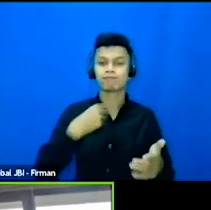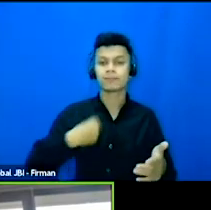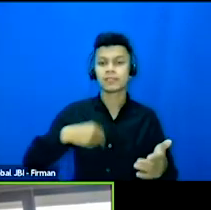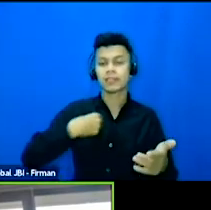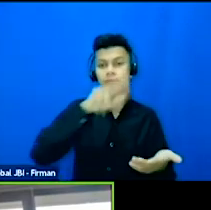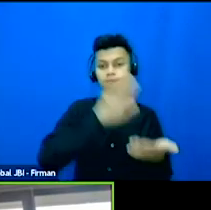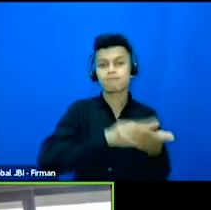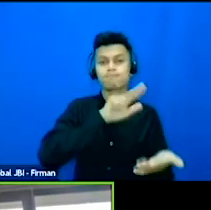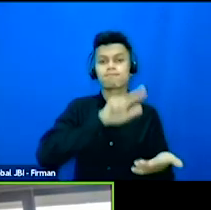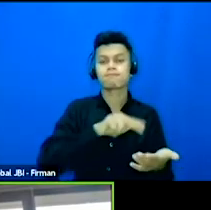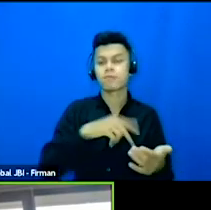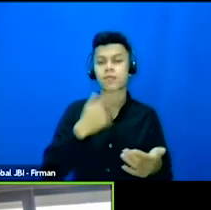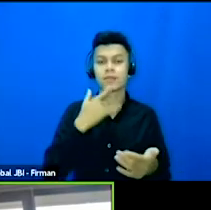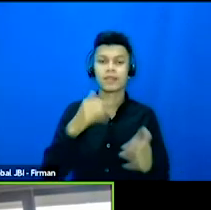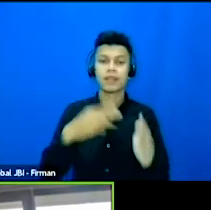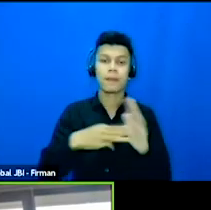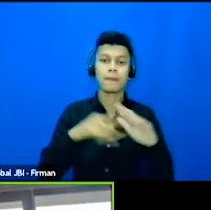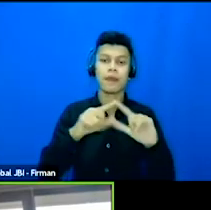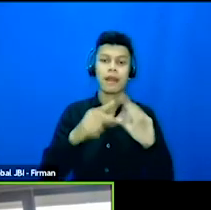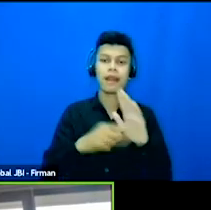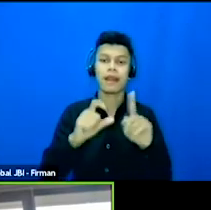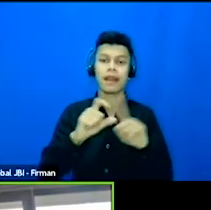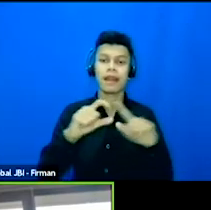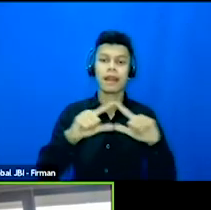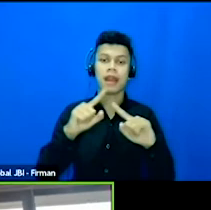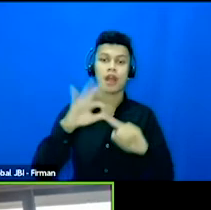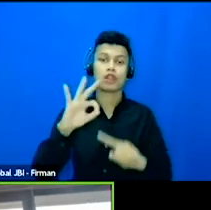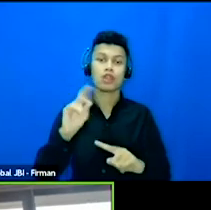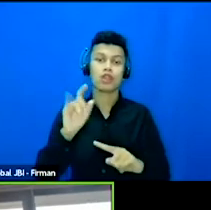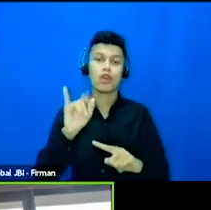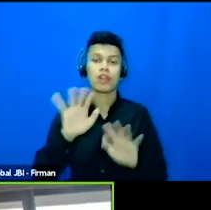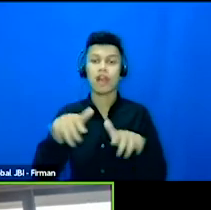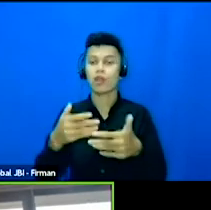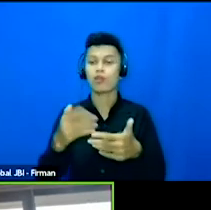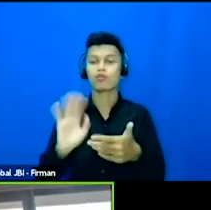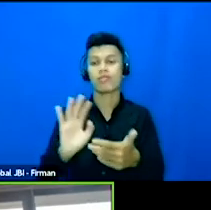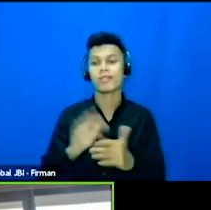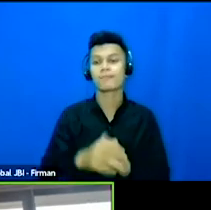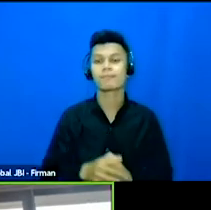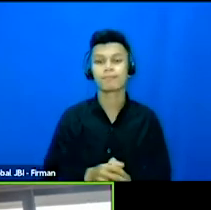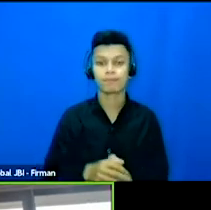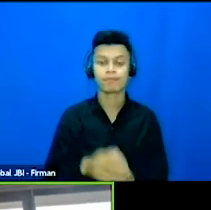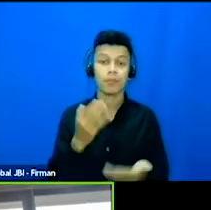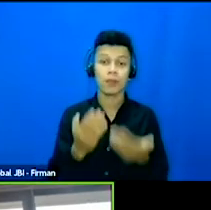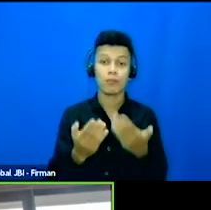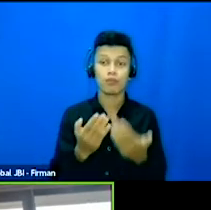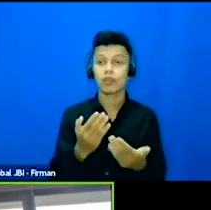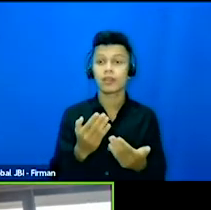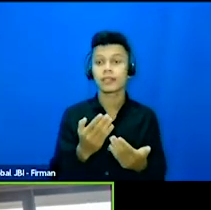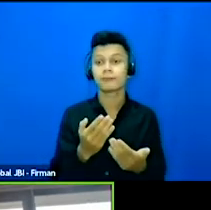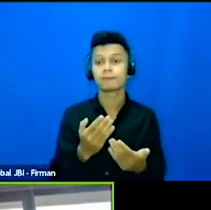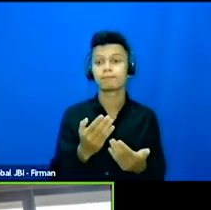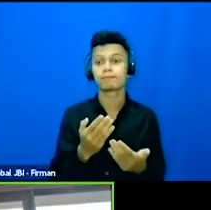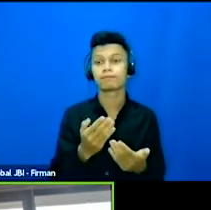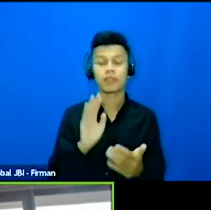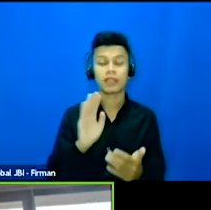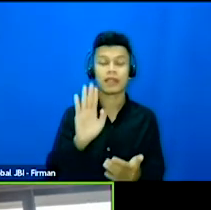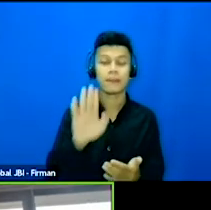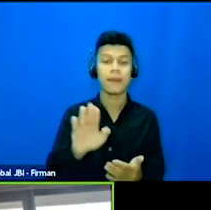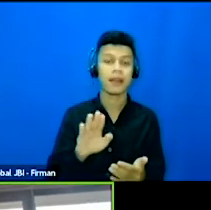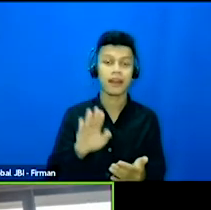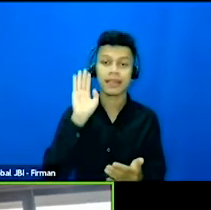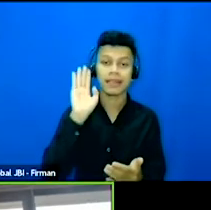yang baik berupa mandatory ataupun non-mandatory label gitu itu mungkin yang apa namanya kedepan